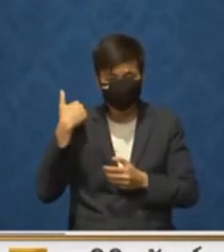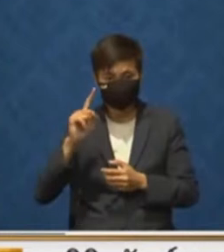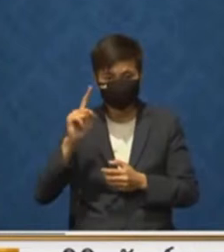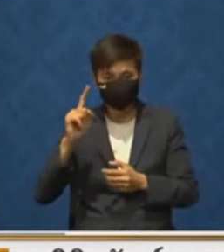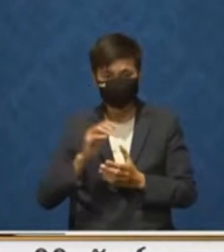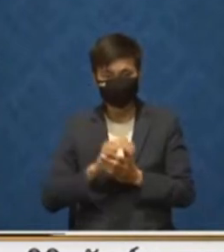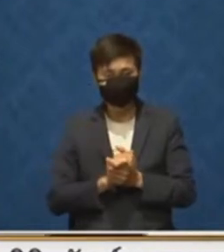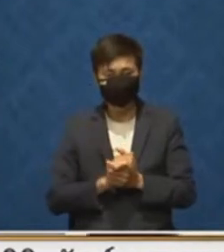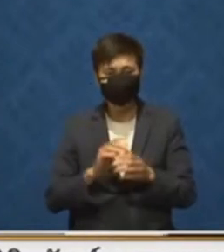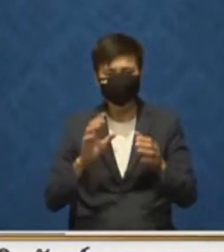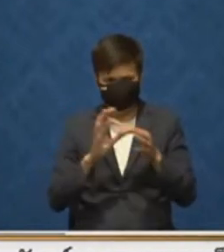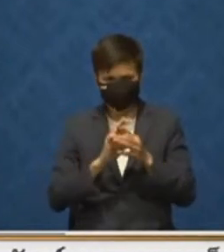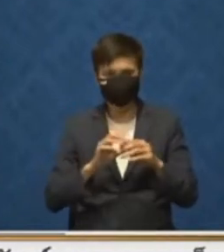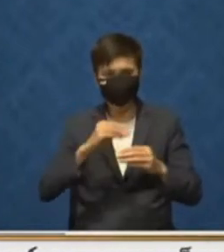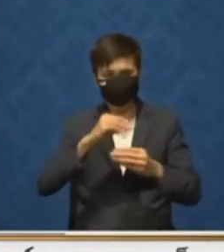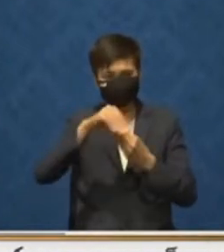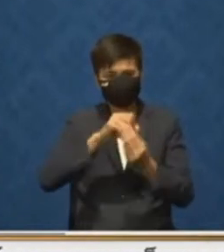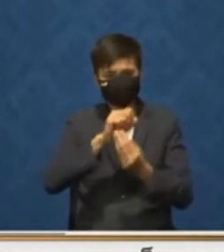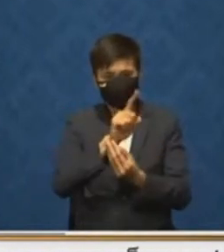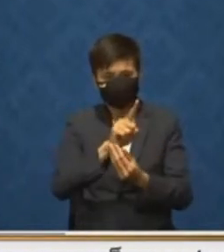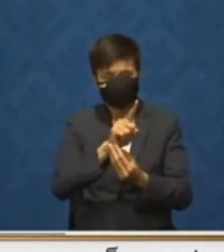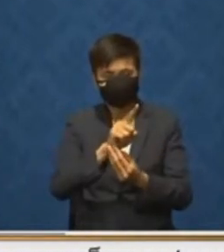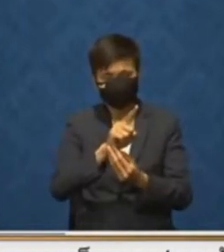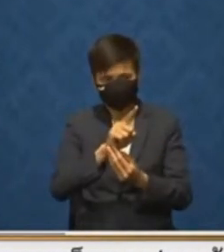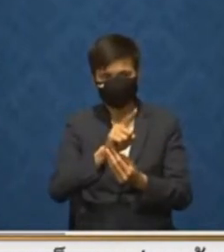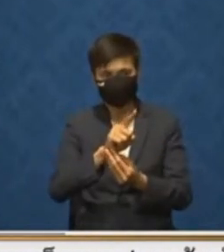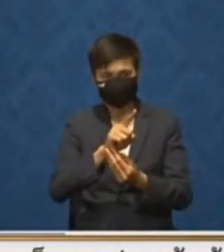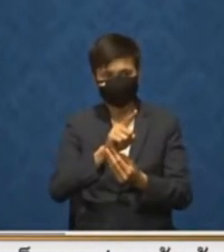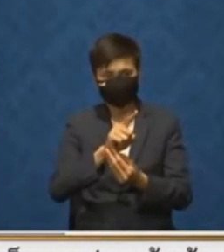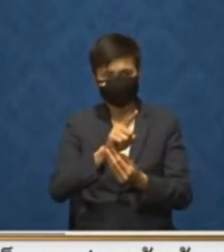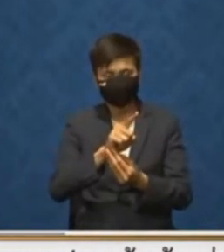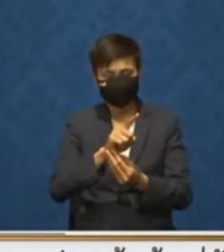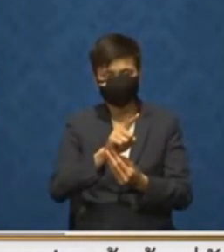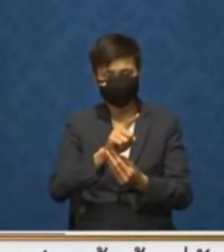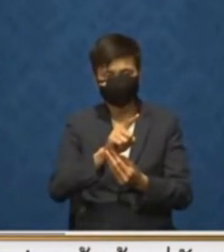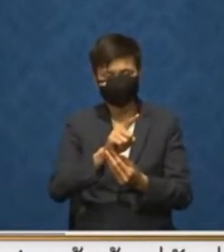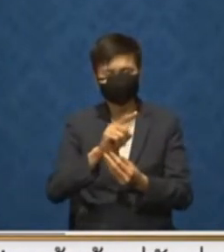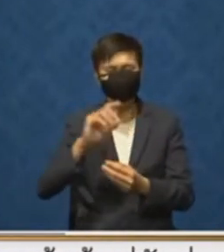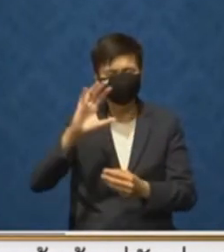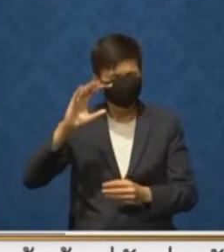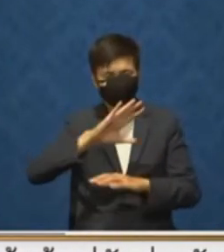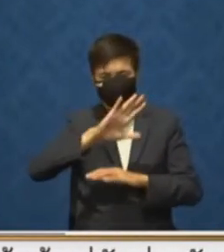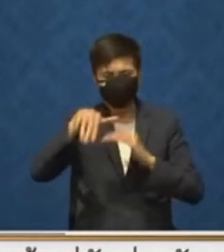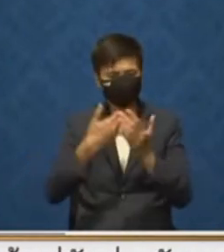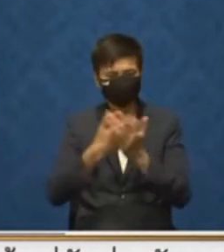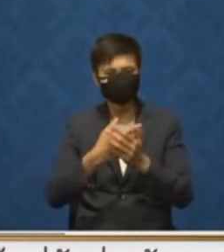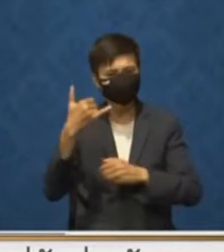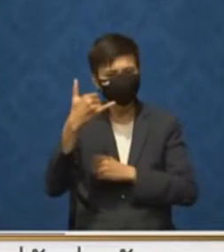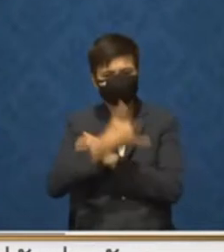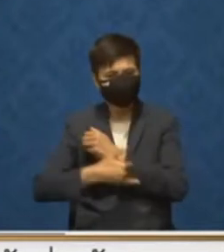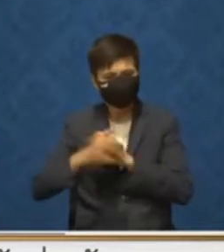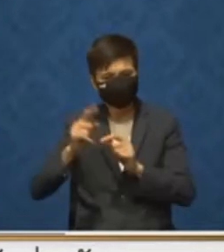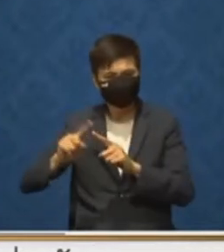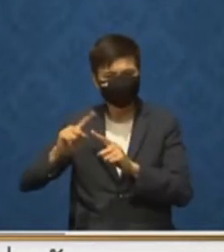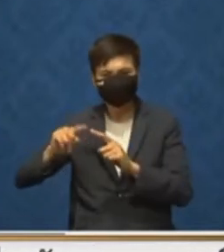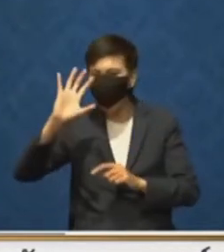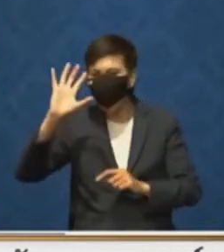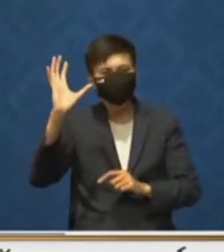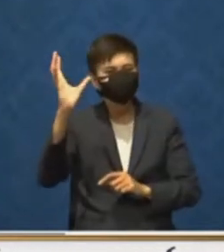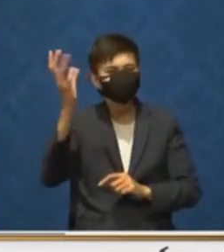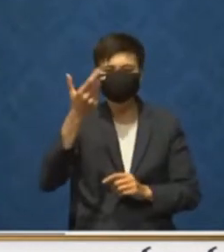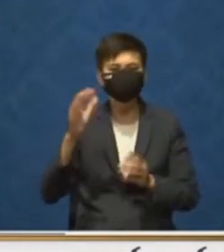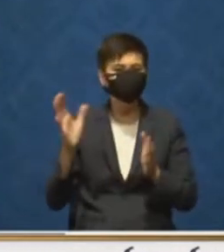ทางเศรษฐกิจที่ที่เกิดขึ้นทั้งโลกแล้วก็ที่เกิดขึ้นเพราะว่า